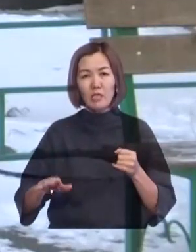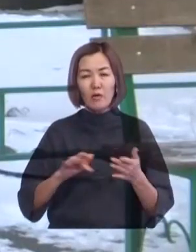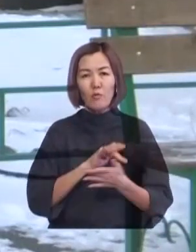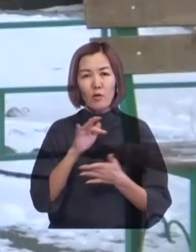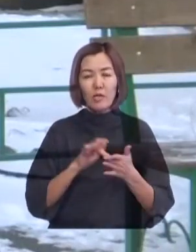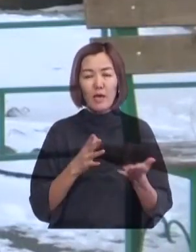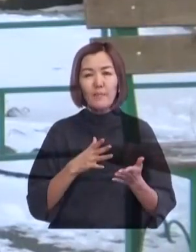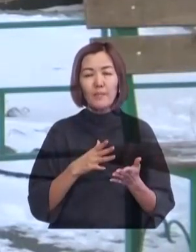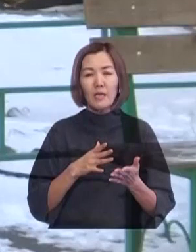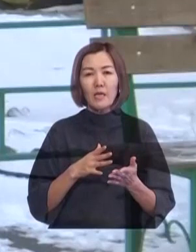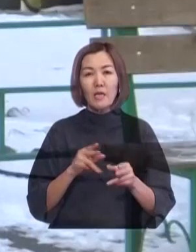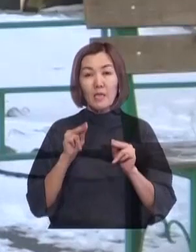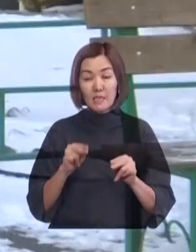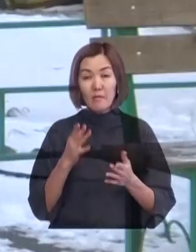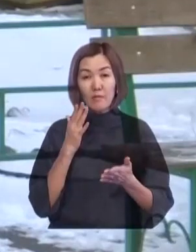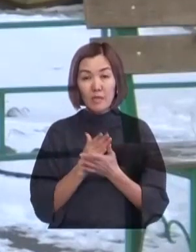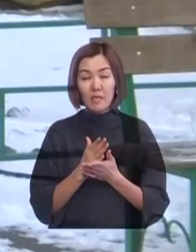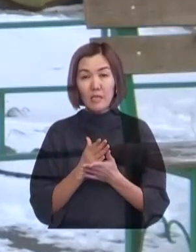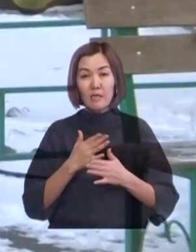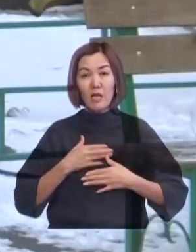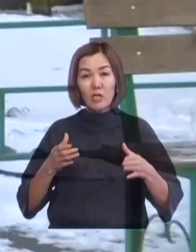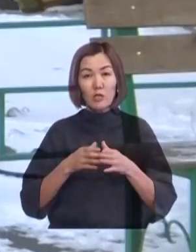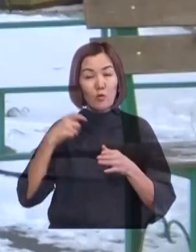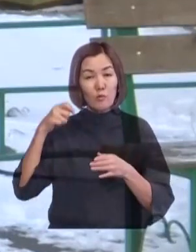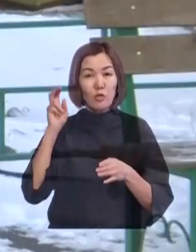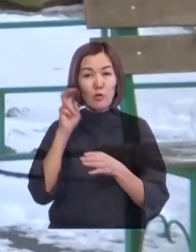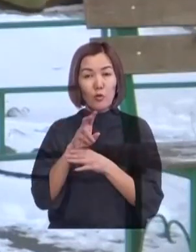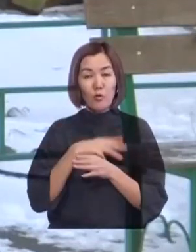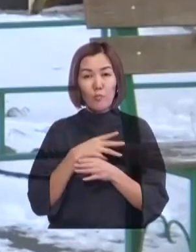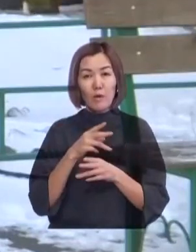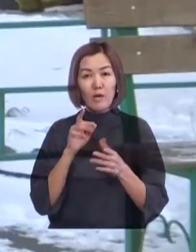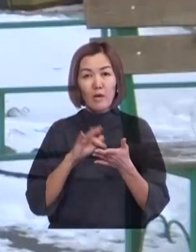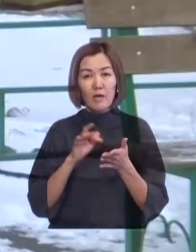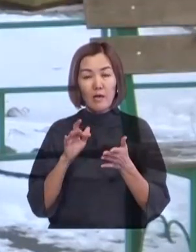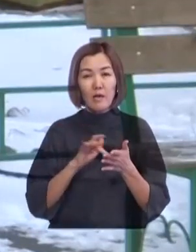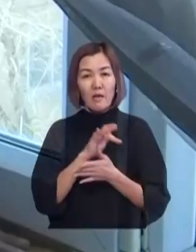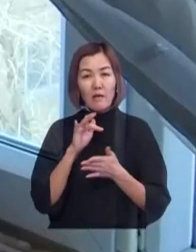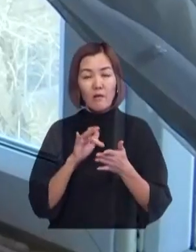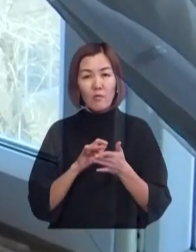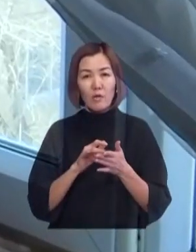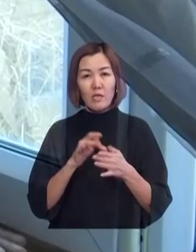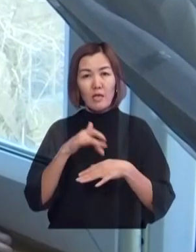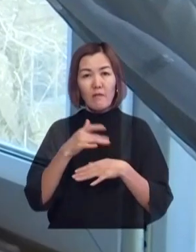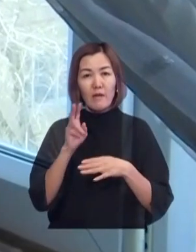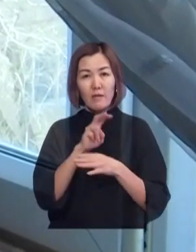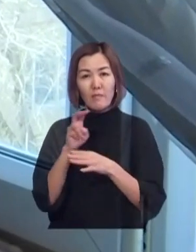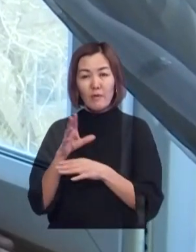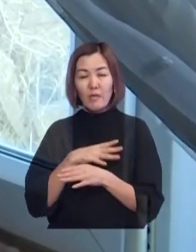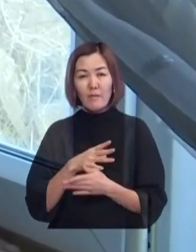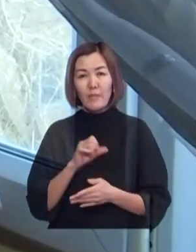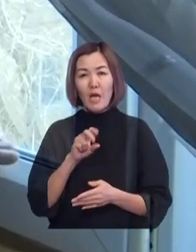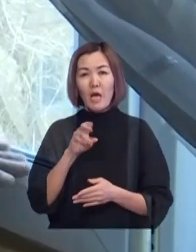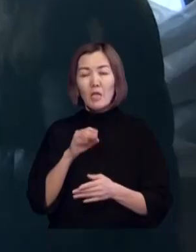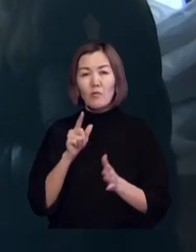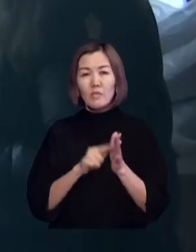Кунаев. Так ли это на самом деле, наша съемочная группа решила узнать, посетив квартиры лично. Анатолию Бессмертному